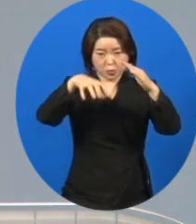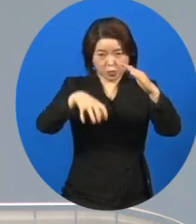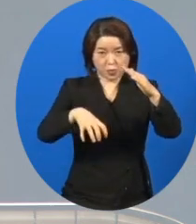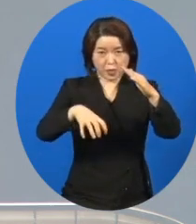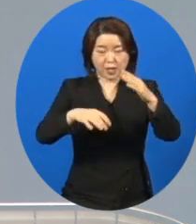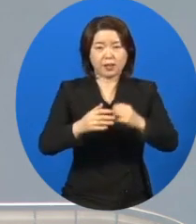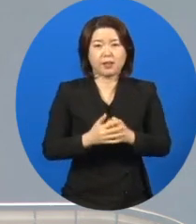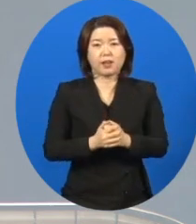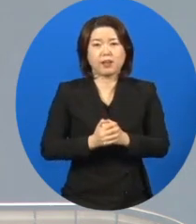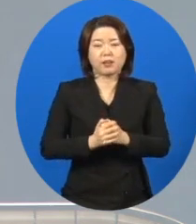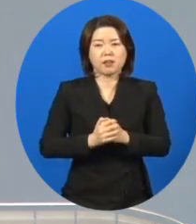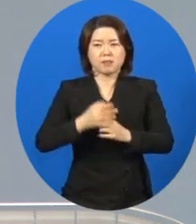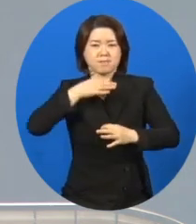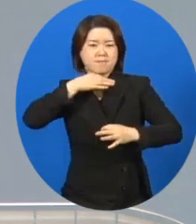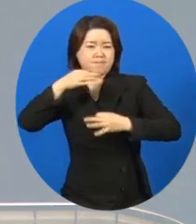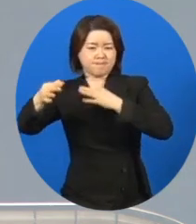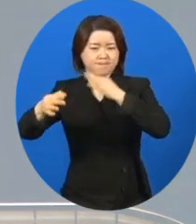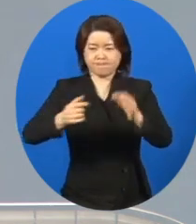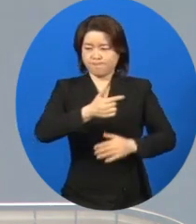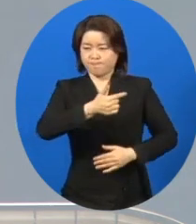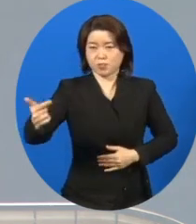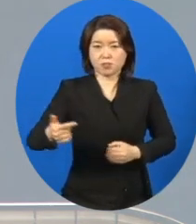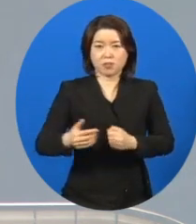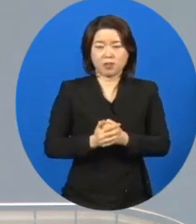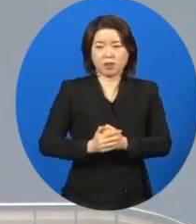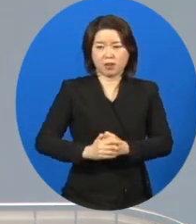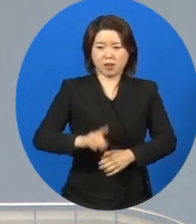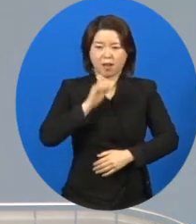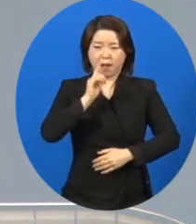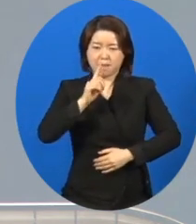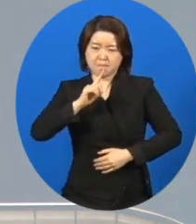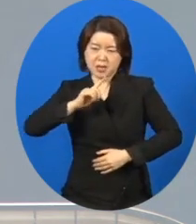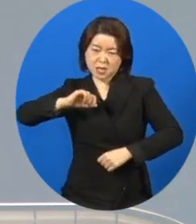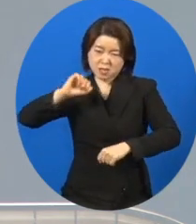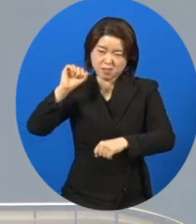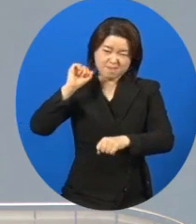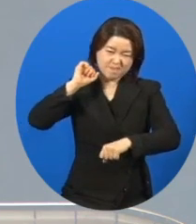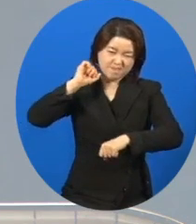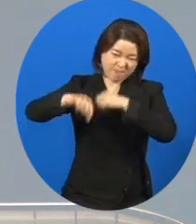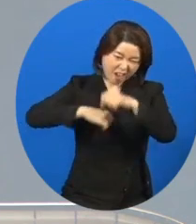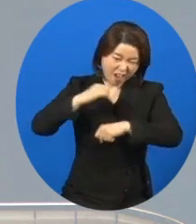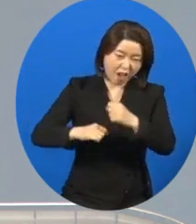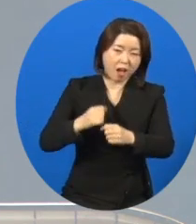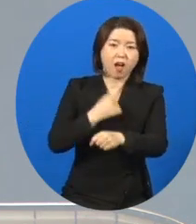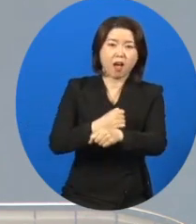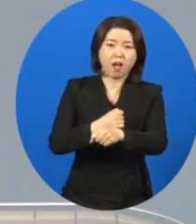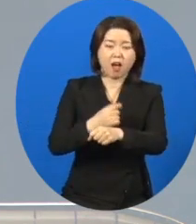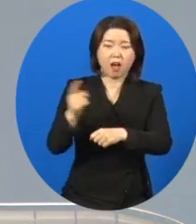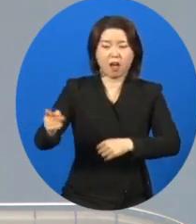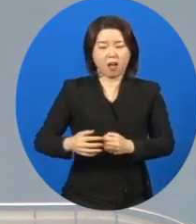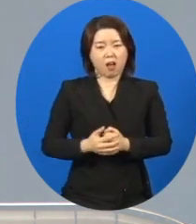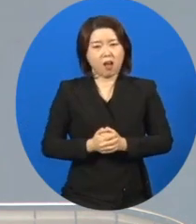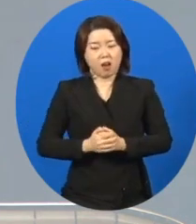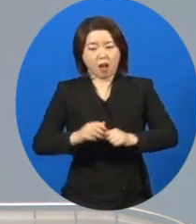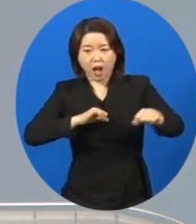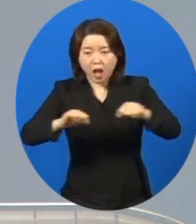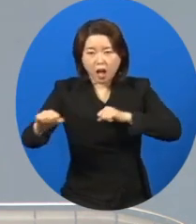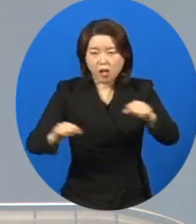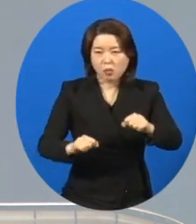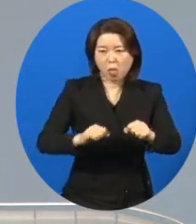아주 목소리가 크고 말도 아주 거칠게 하고 행동도 막 함부로 하는